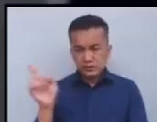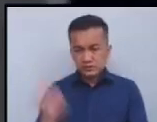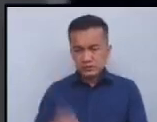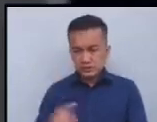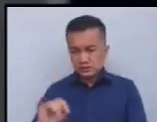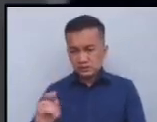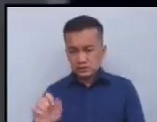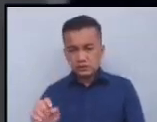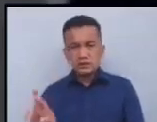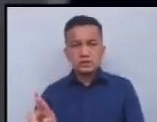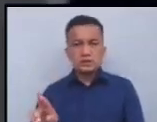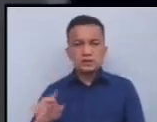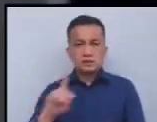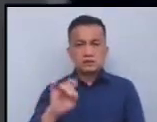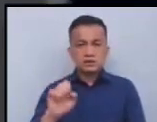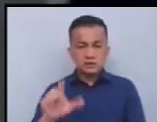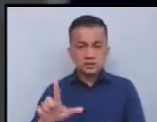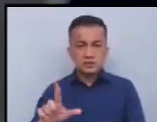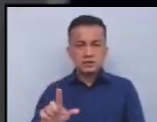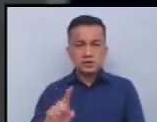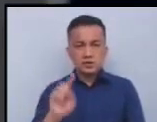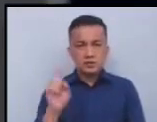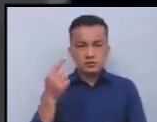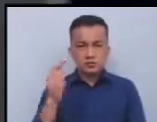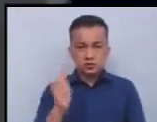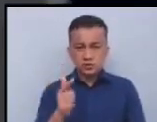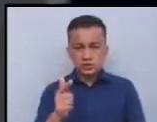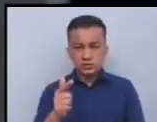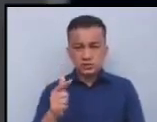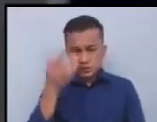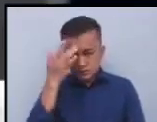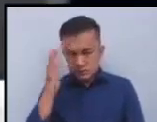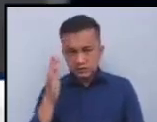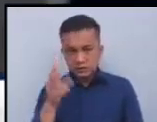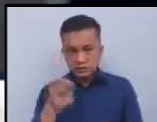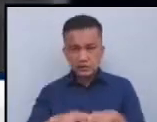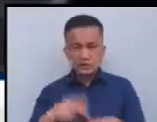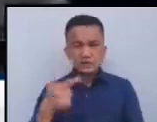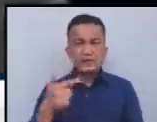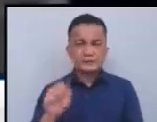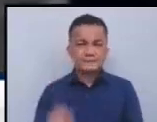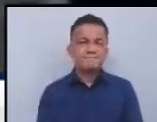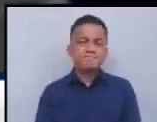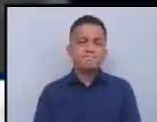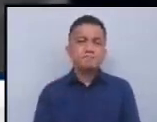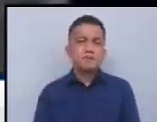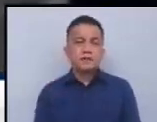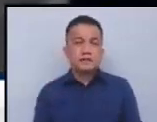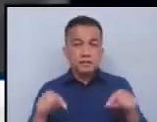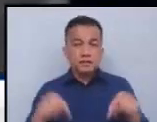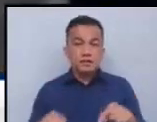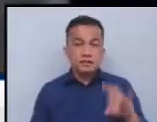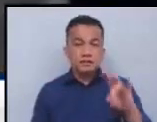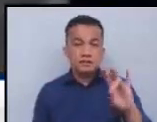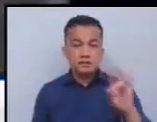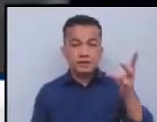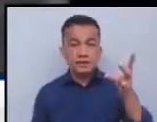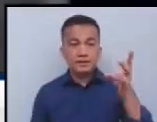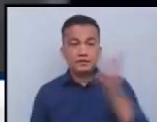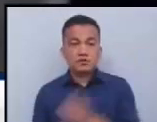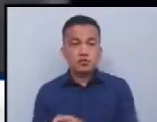aabot ng 1 peso at 20 centavos ang taas sa gasolina. Ito na ang pangpitong linggong tataas ang presyo ng